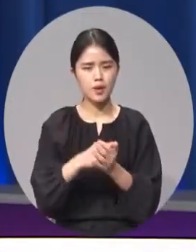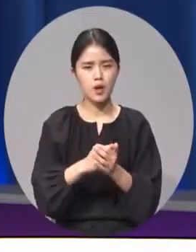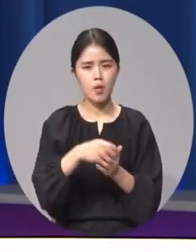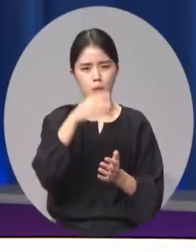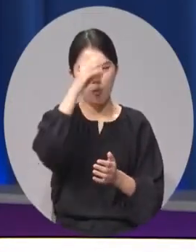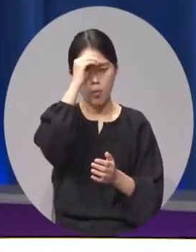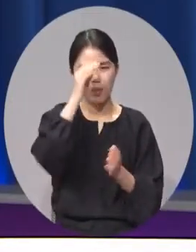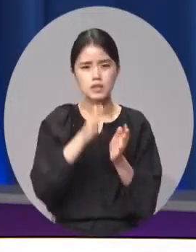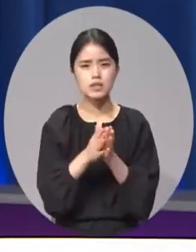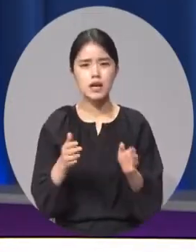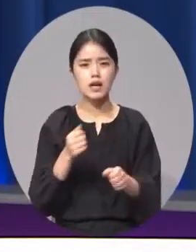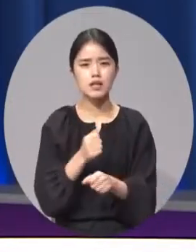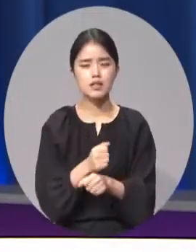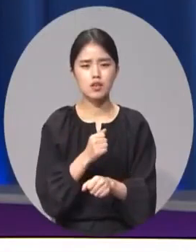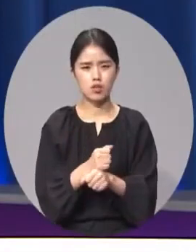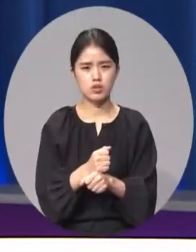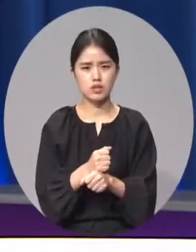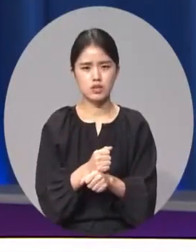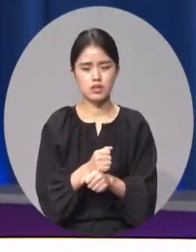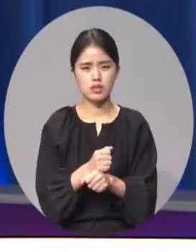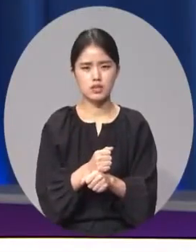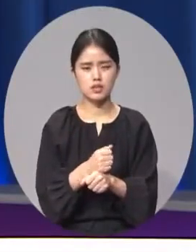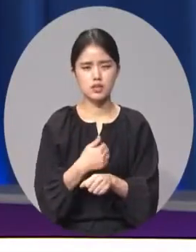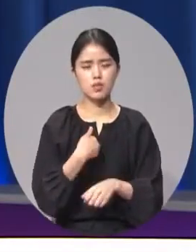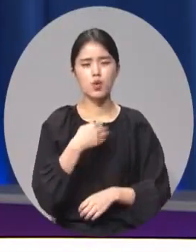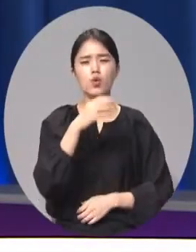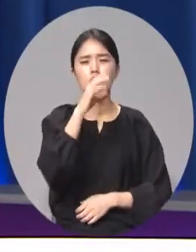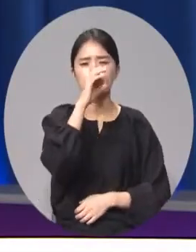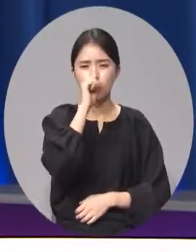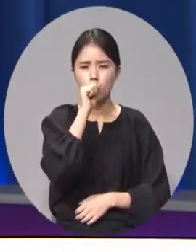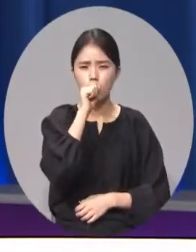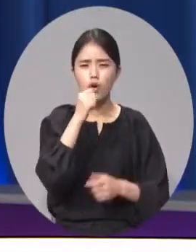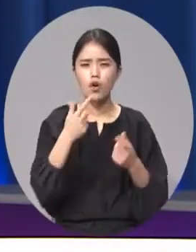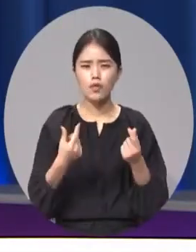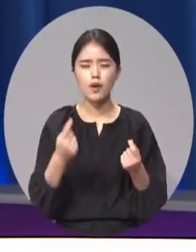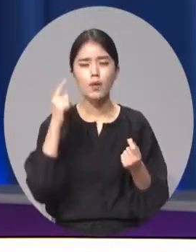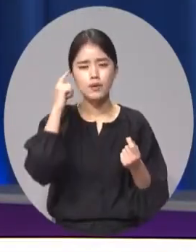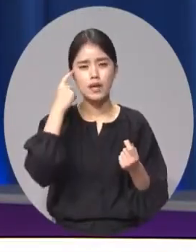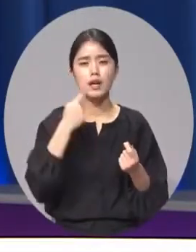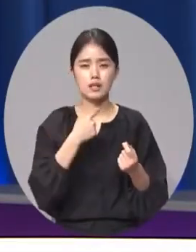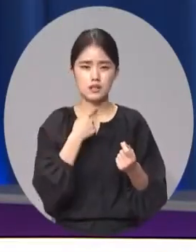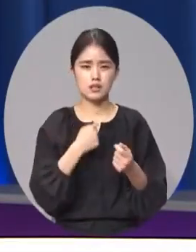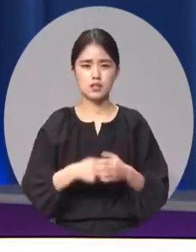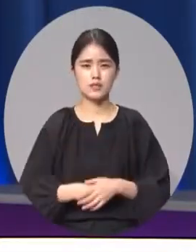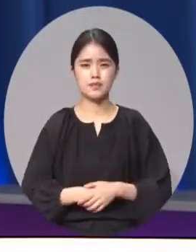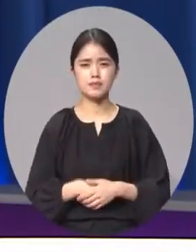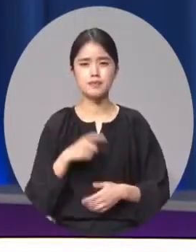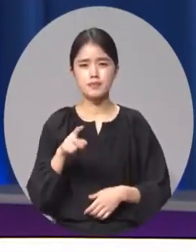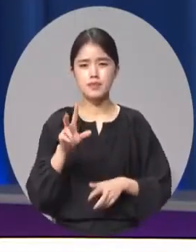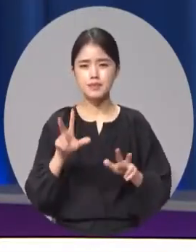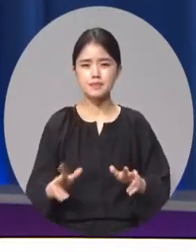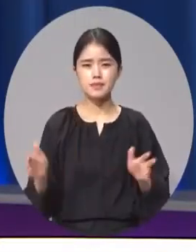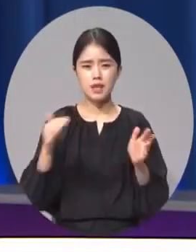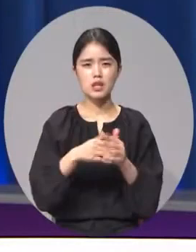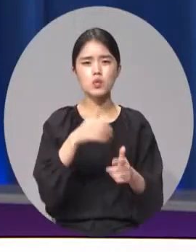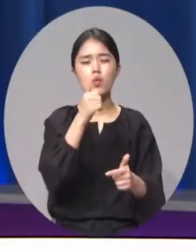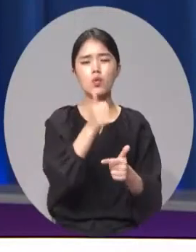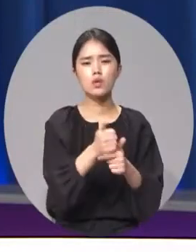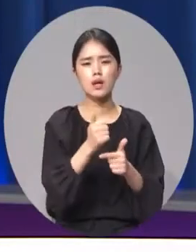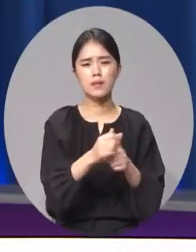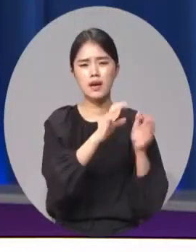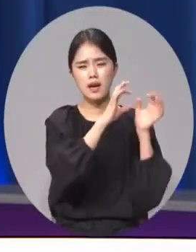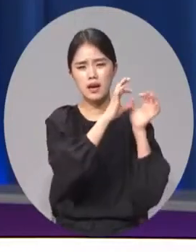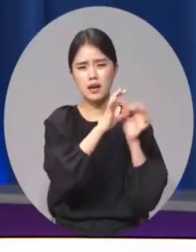보이는 거지 어 저는 좋은 것이다 라고 생각하겠죠 그게 지금까지 호남은 항상